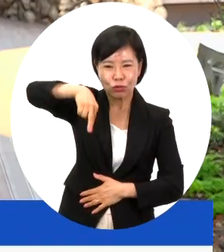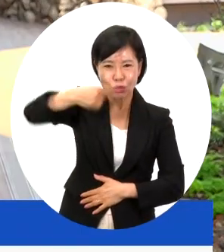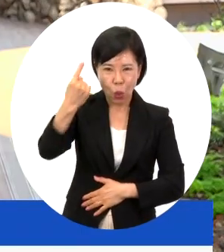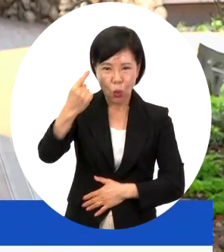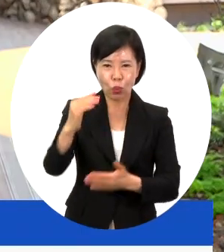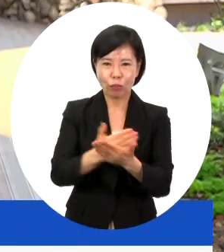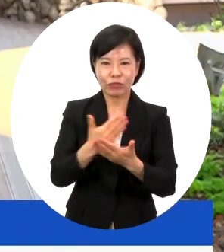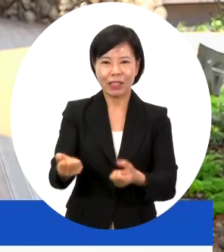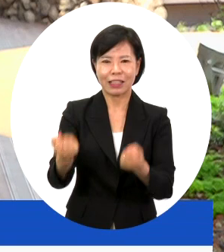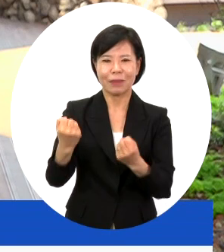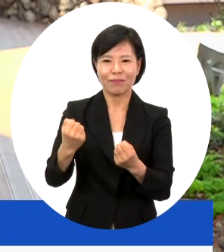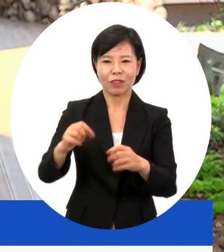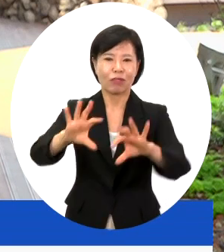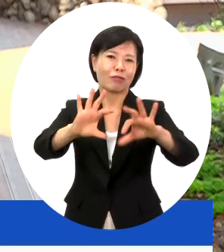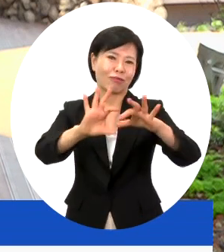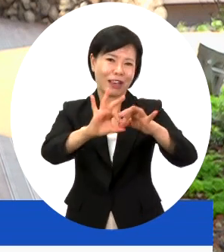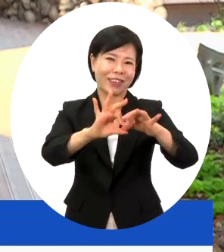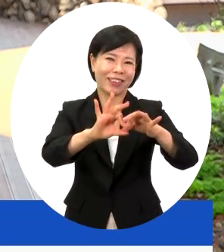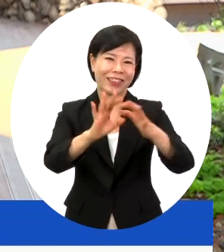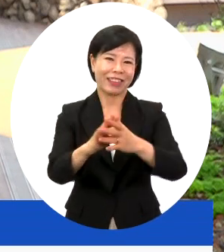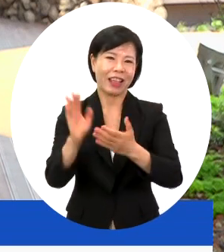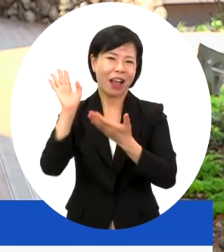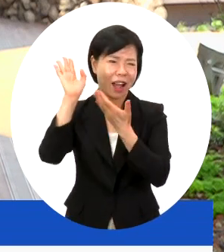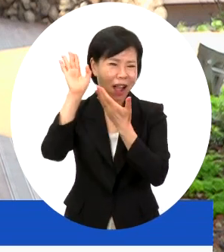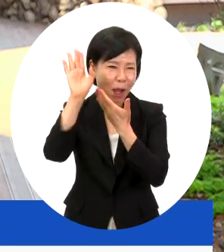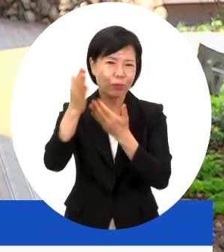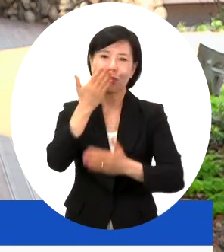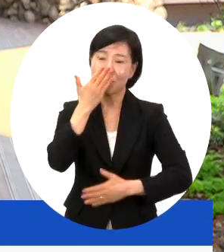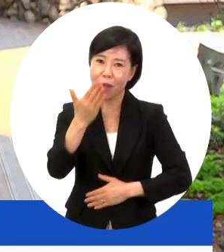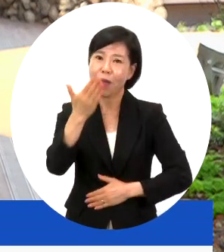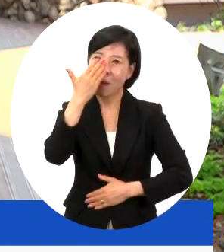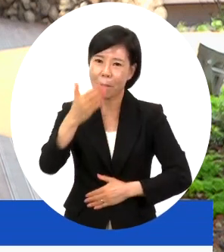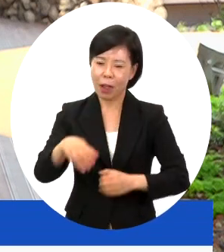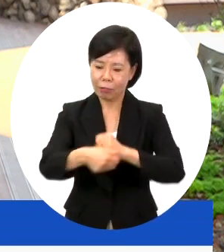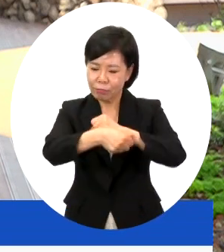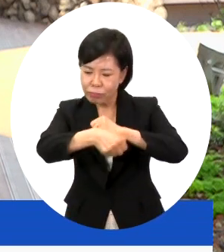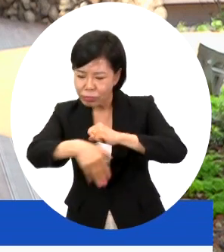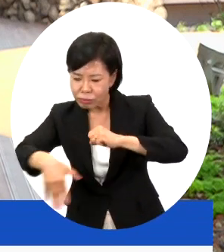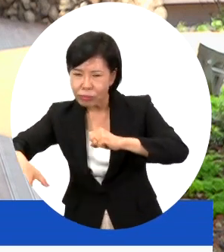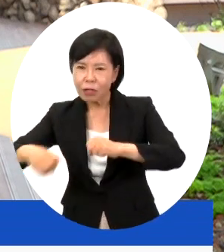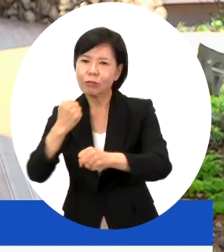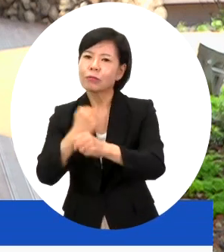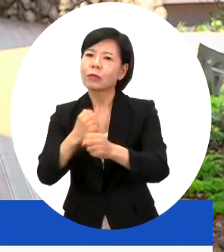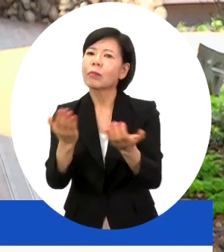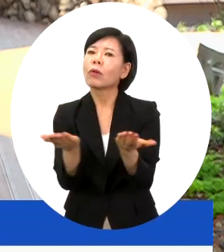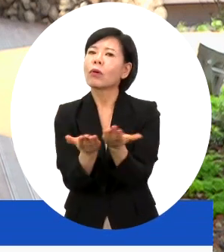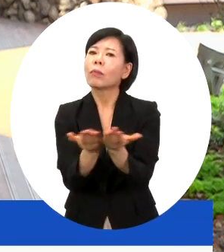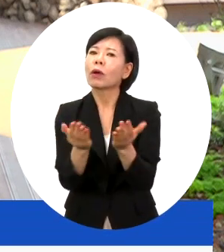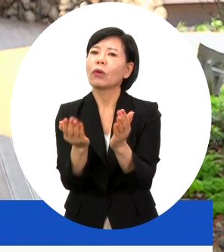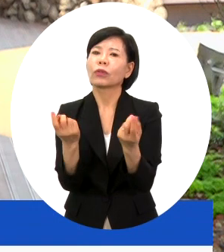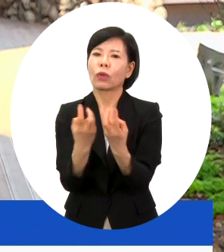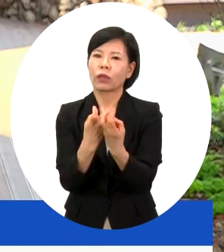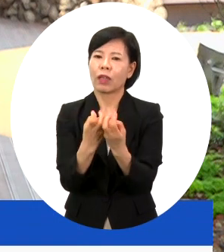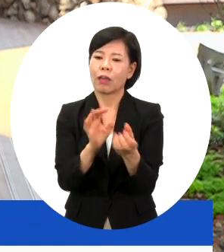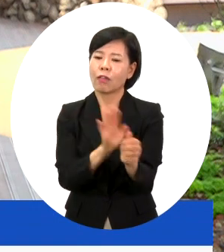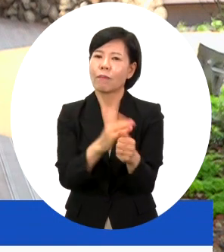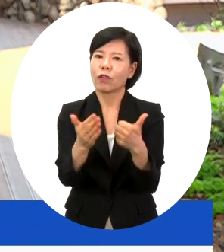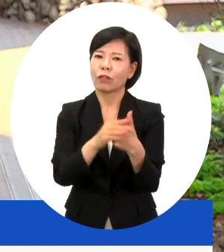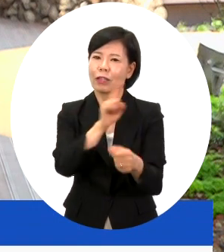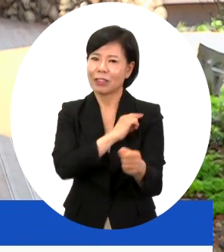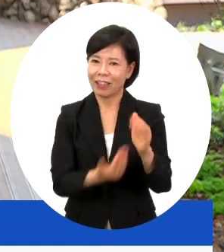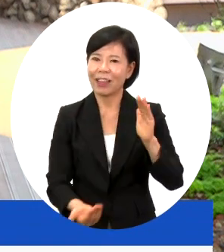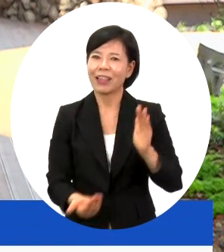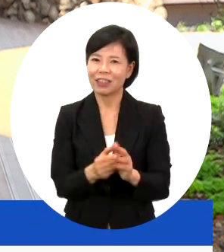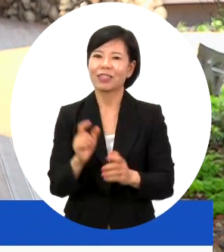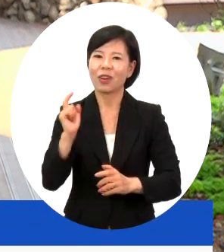포럼과 분산 에너지 포럼을 통해서 지속가능한 그린수소 생태계 모델 구축을 위해 글로벌 협력을